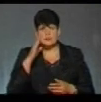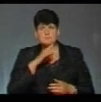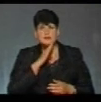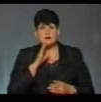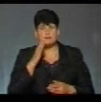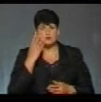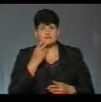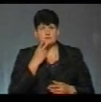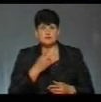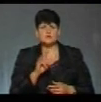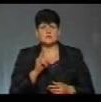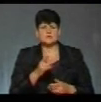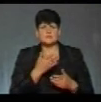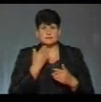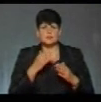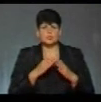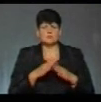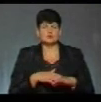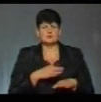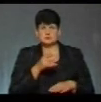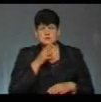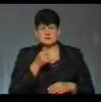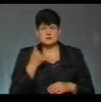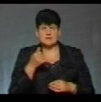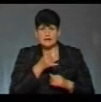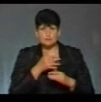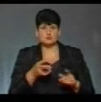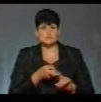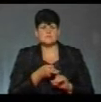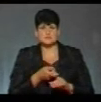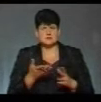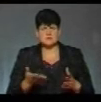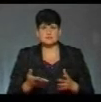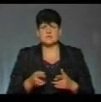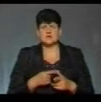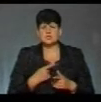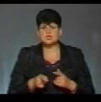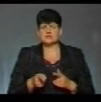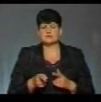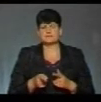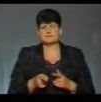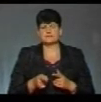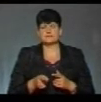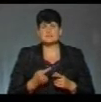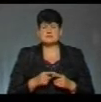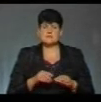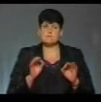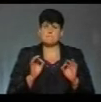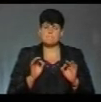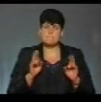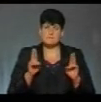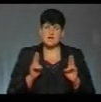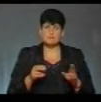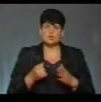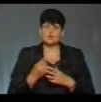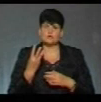вони бачать, що їхньої дитини немає вдома тривалий час, не можуть вийти на зв'язок, і чи діє це правило, що до 3